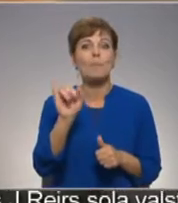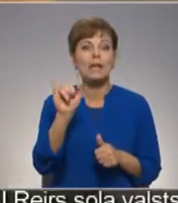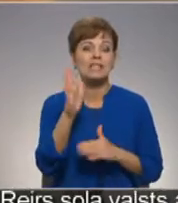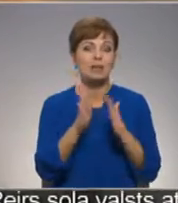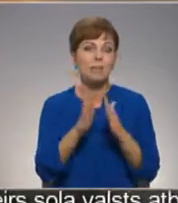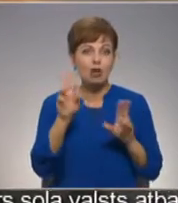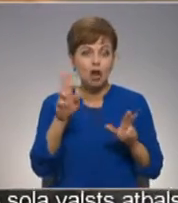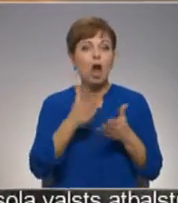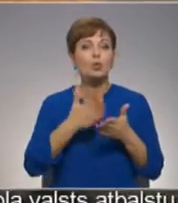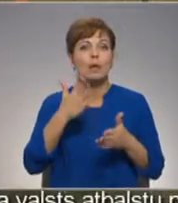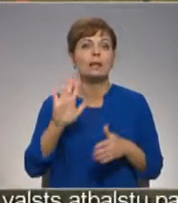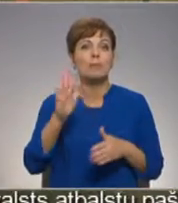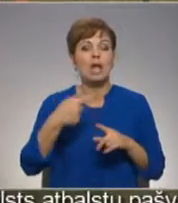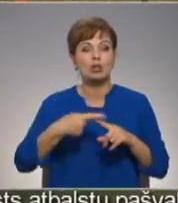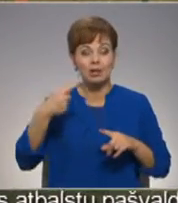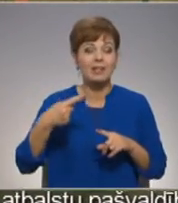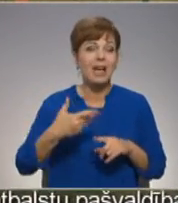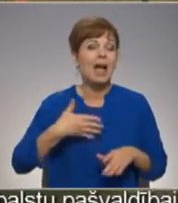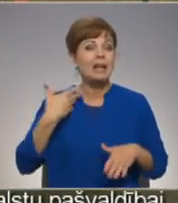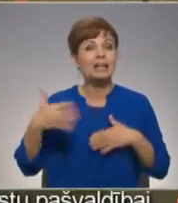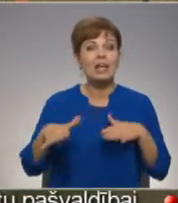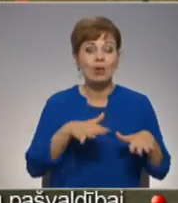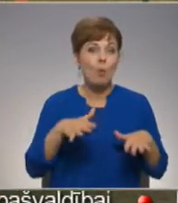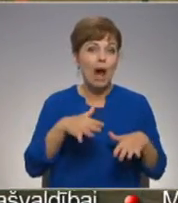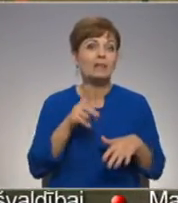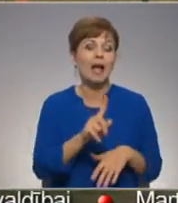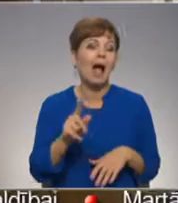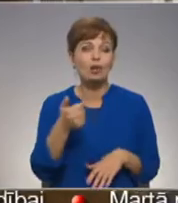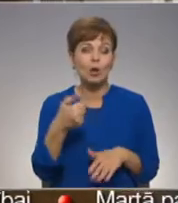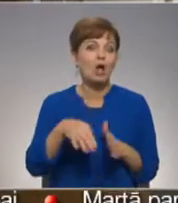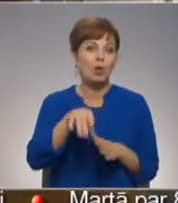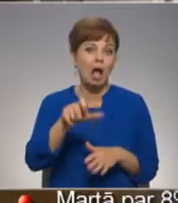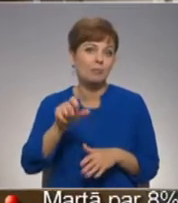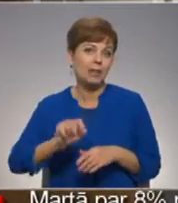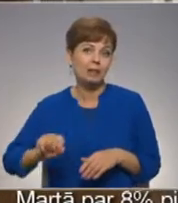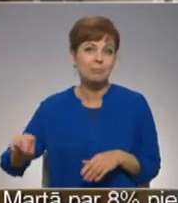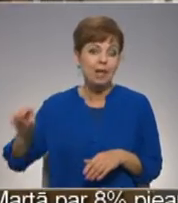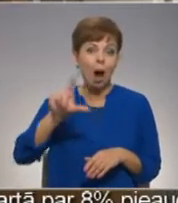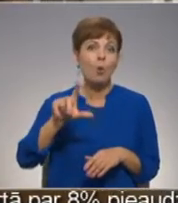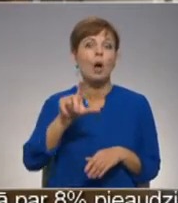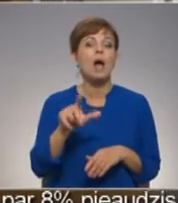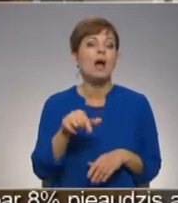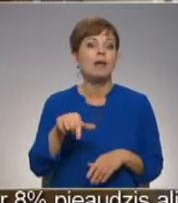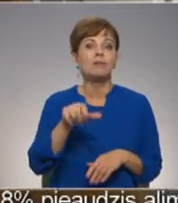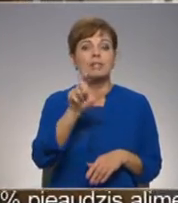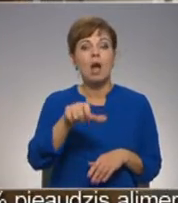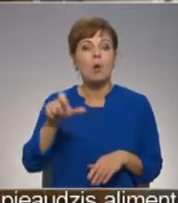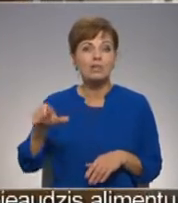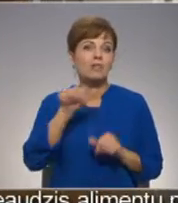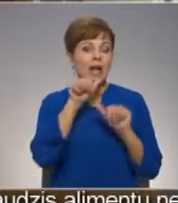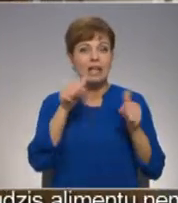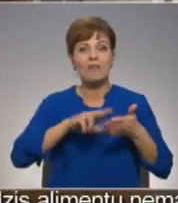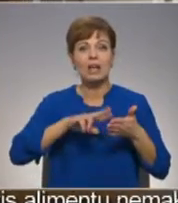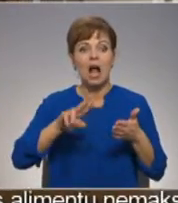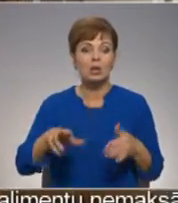5. reizi. Rīkotājs priecē fakts, ka dalībnieku skaits ar katru gadu pieaug. Daudzi cilvēki nevar atļauties savu mājā suņus